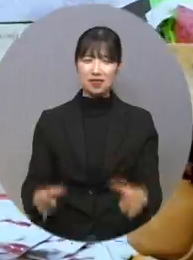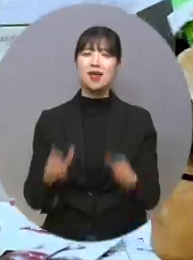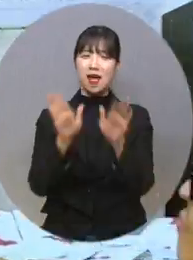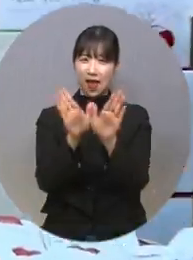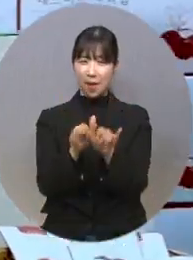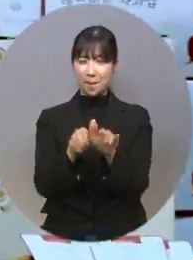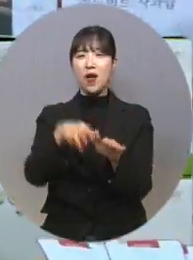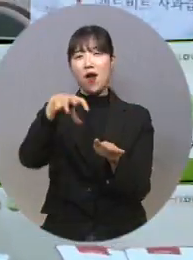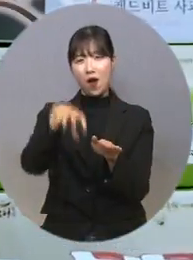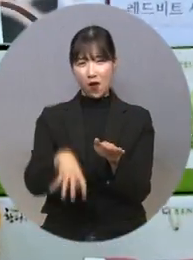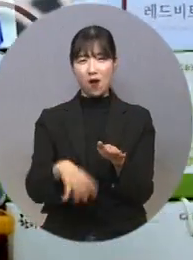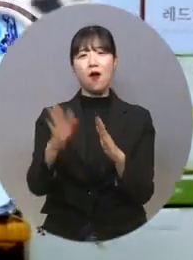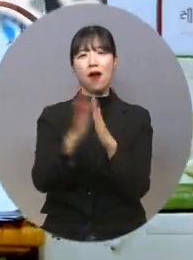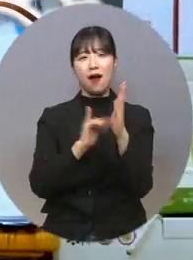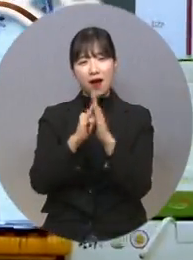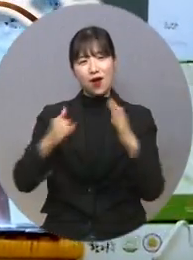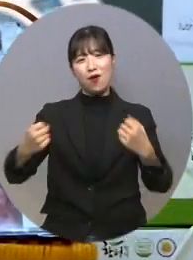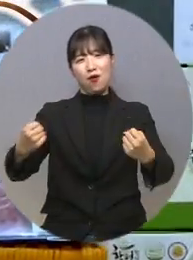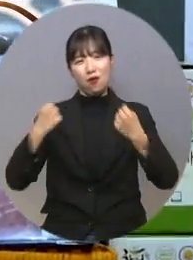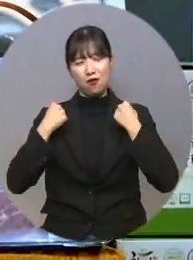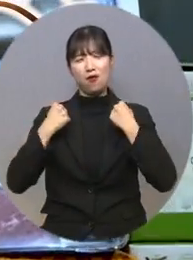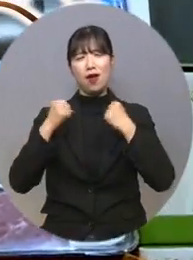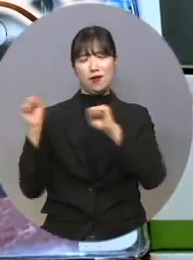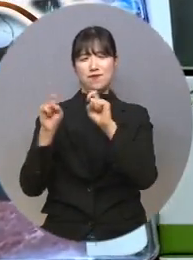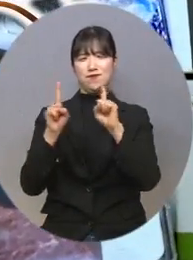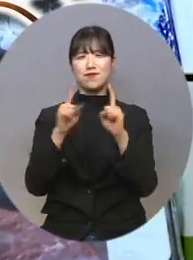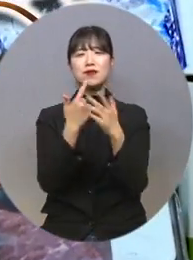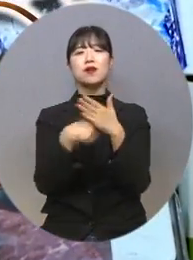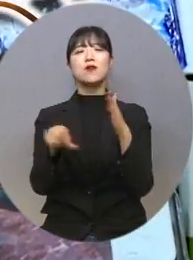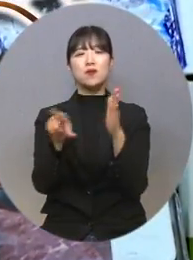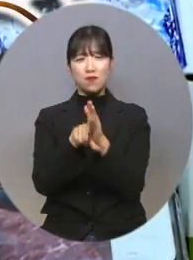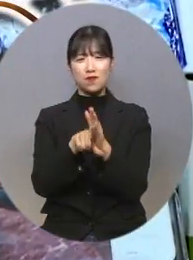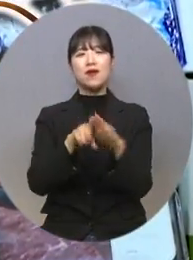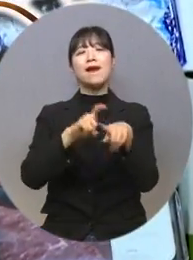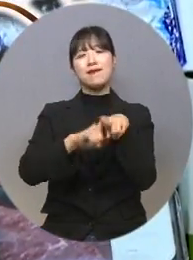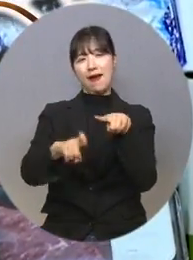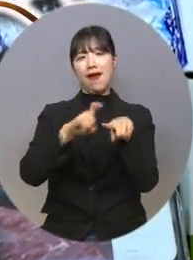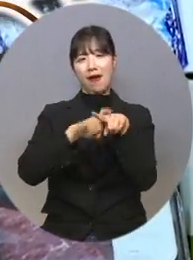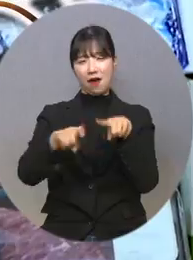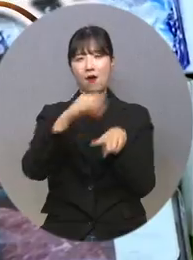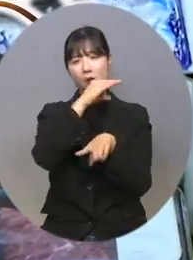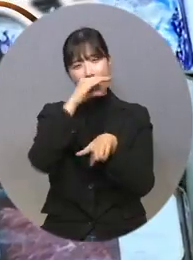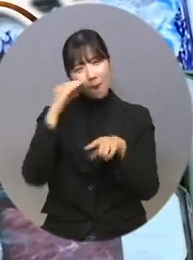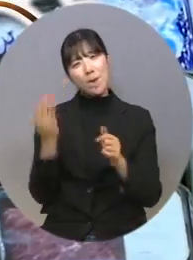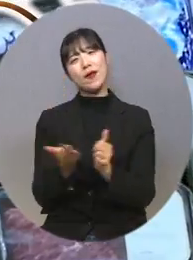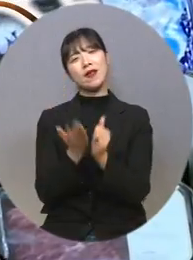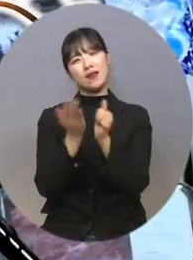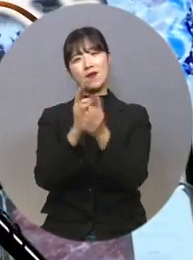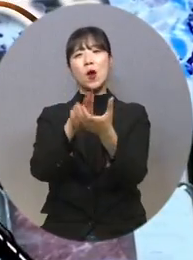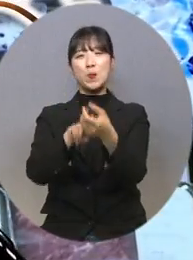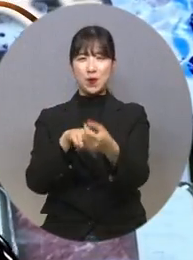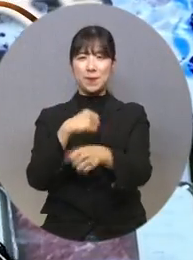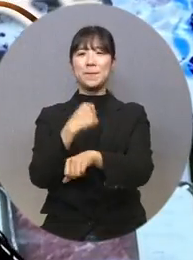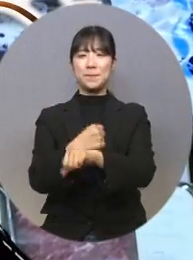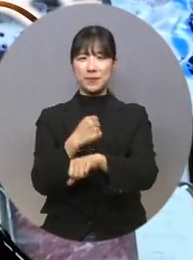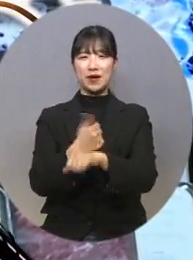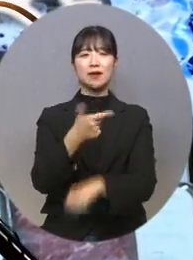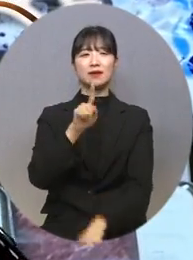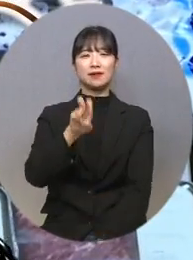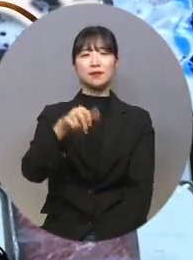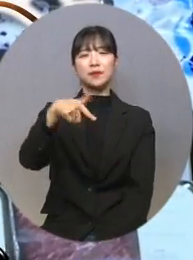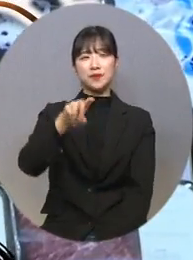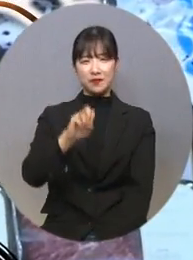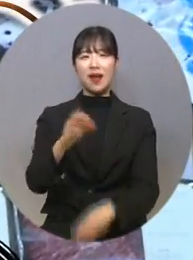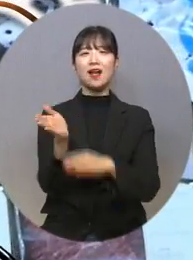전남 함평에서 가족의 건강과 힘이 나는 밥상을 위해 민물장어를 올바르게 키워 판매하고 있는 함평 난강수산